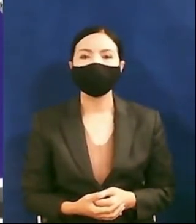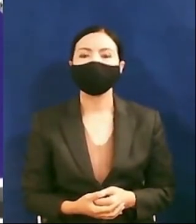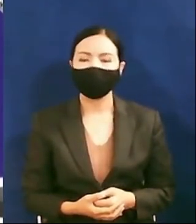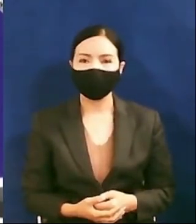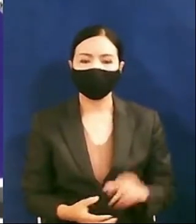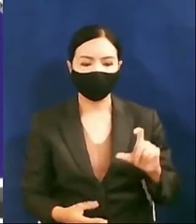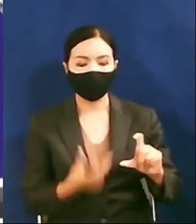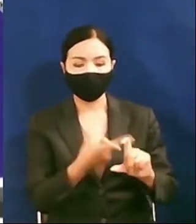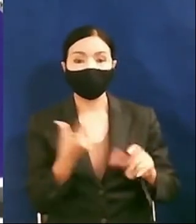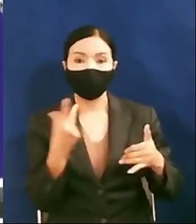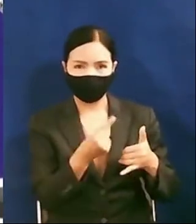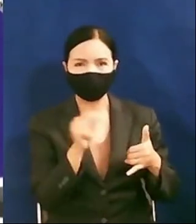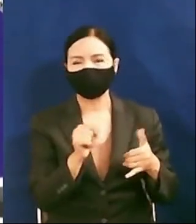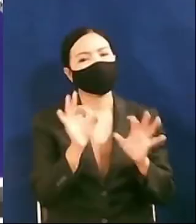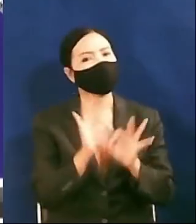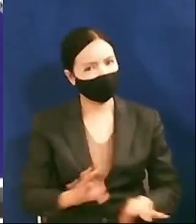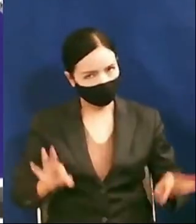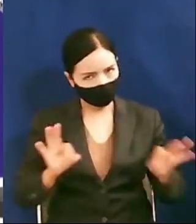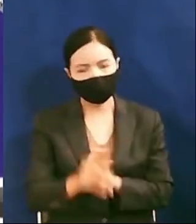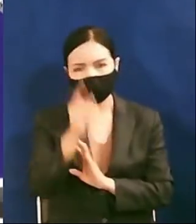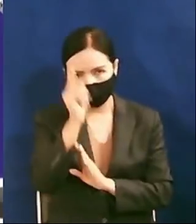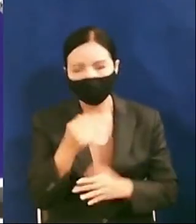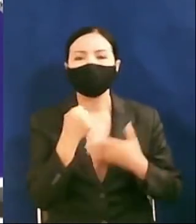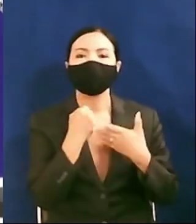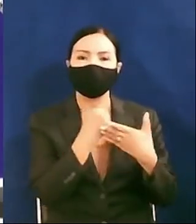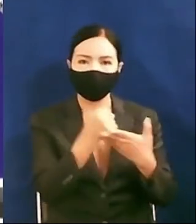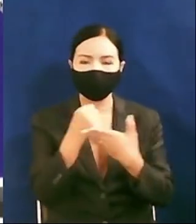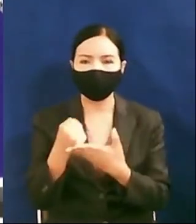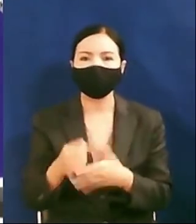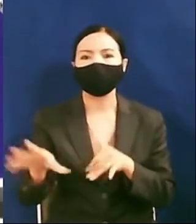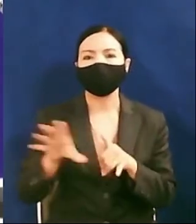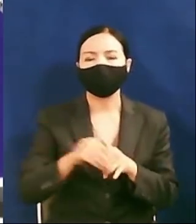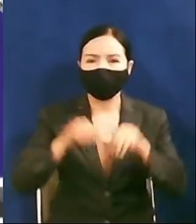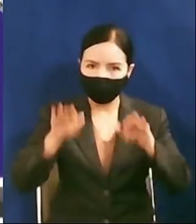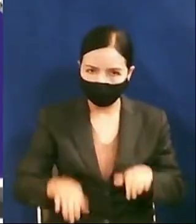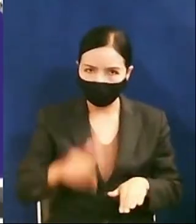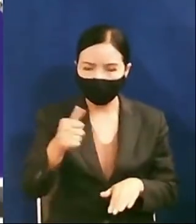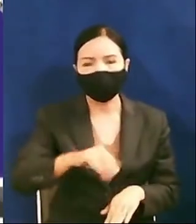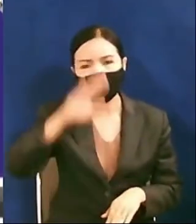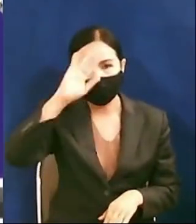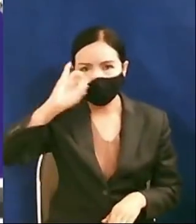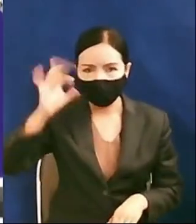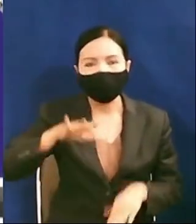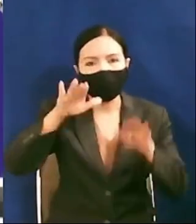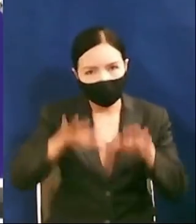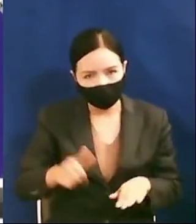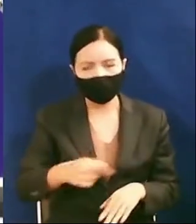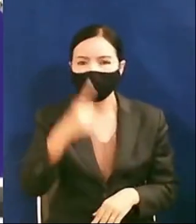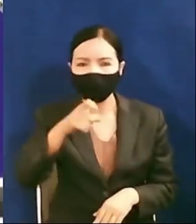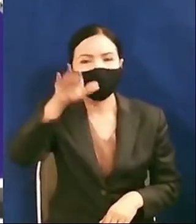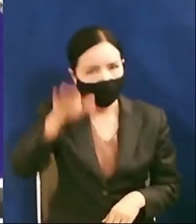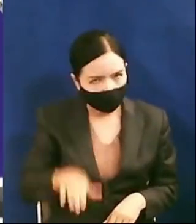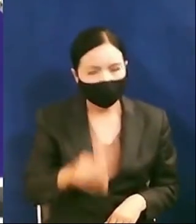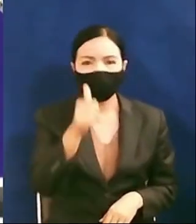นเครื่องมือสำคัญนะครับในการที่เราจะช่วยลดการติดเชื้อลดการป่วยรุนแรงและการเสียชีวิตนะ